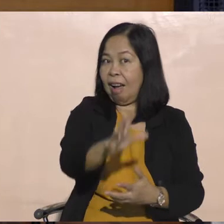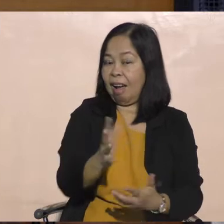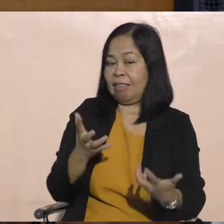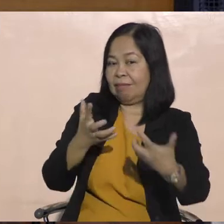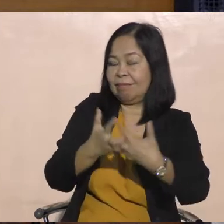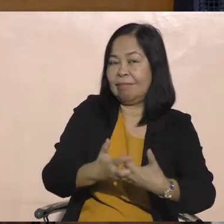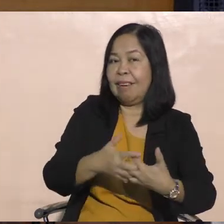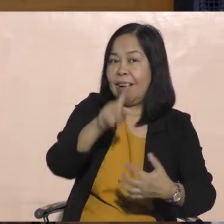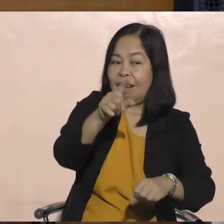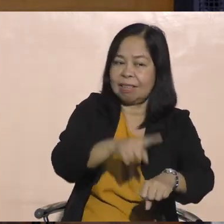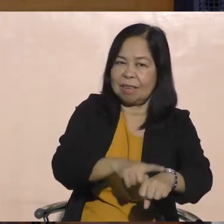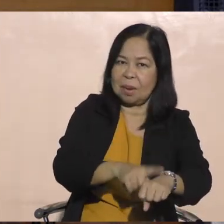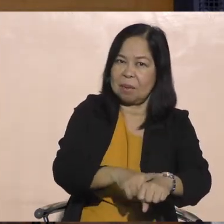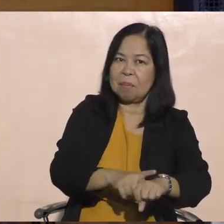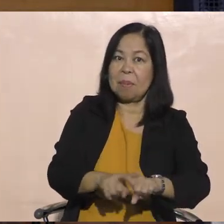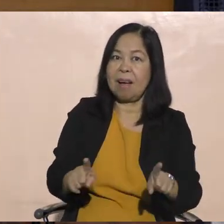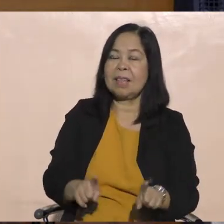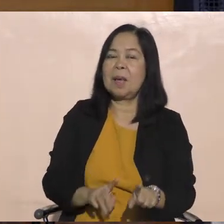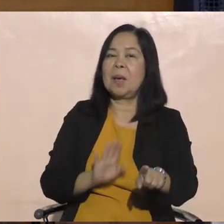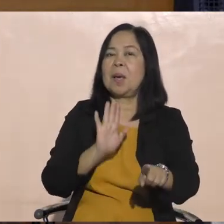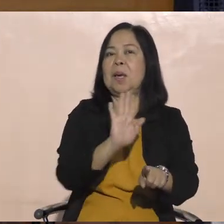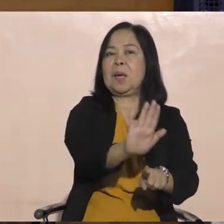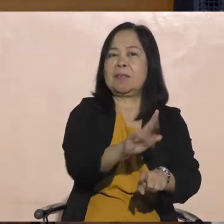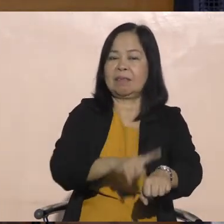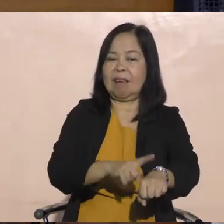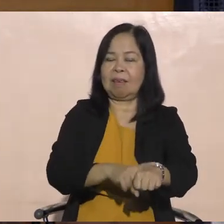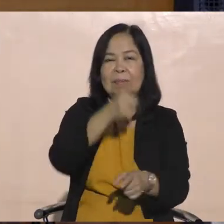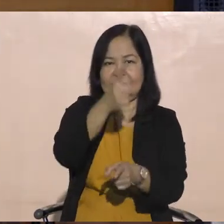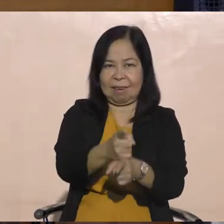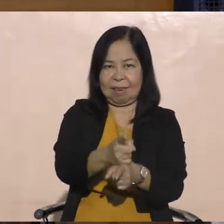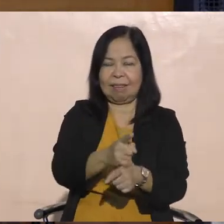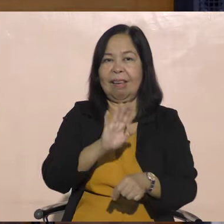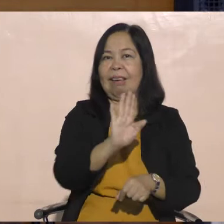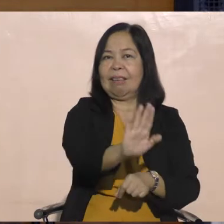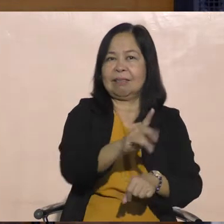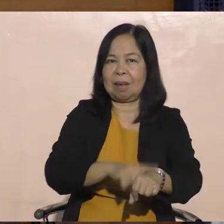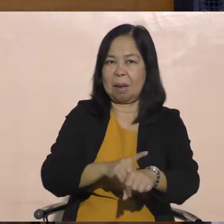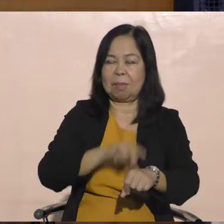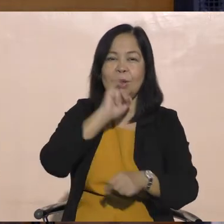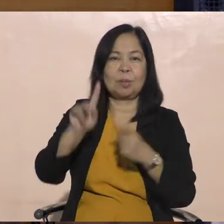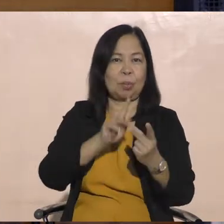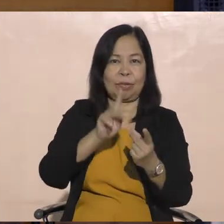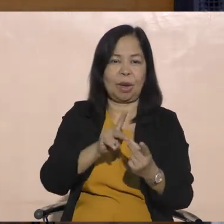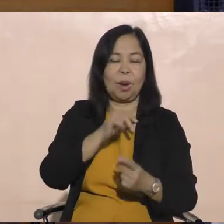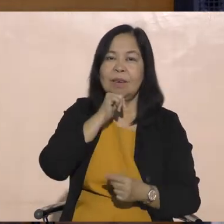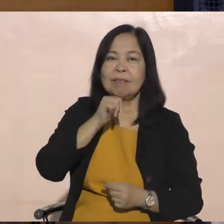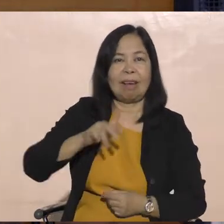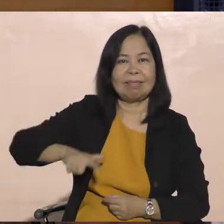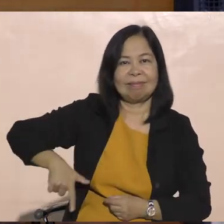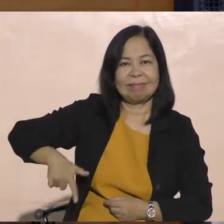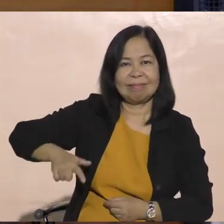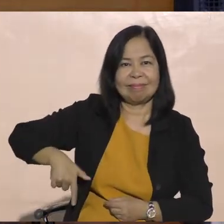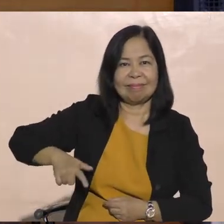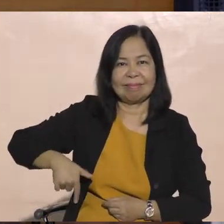na to nakita o gayo o nabasa gayong story, mga kaigsunan, makaingunta mga kaigsunan nga, late si Jesus. You